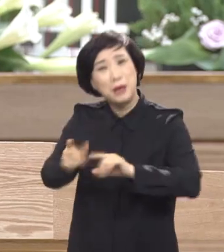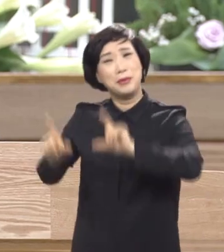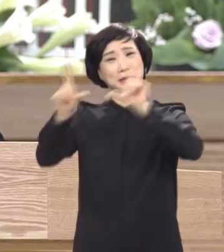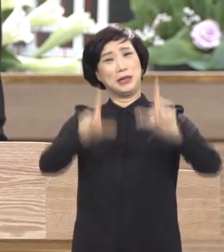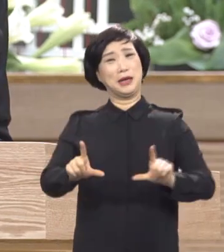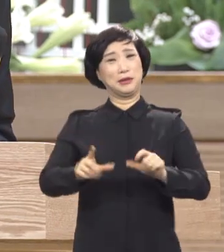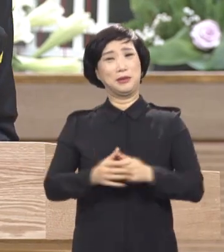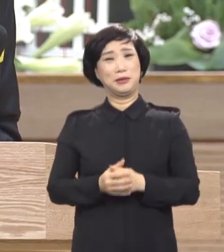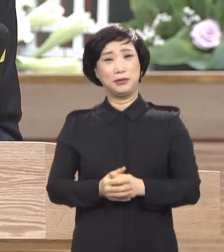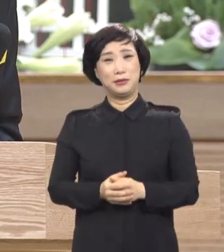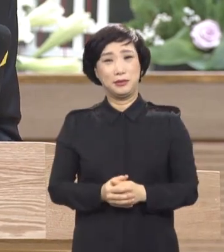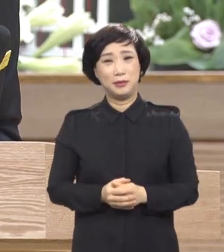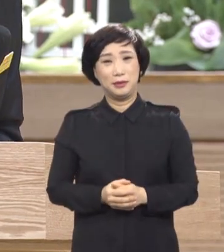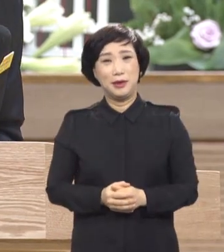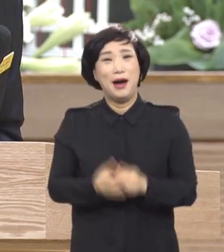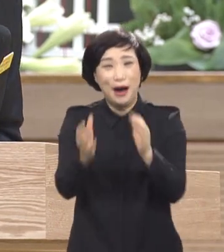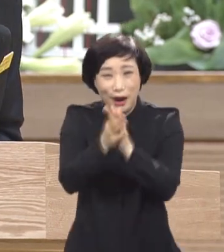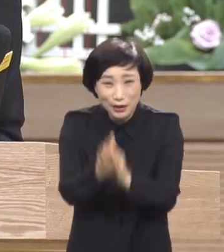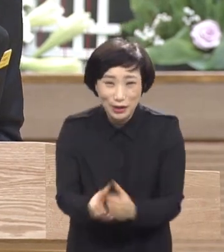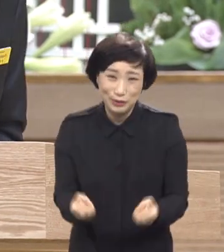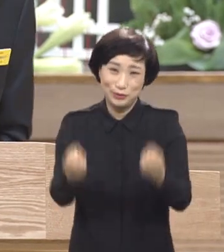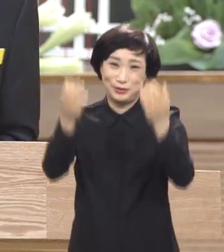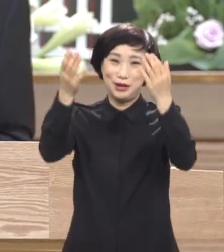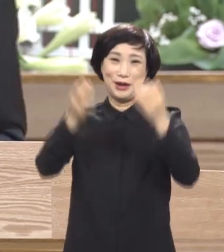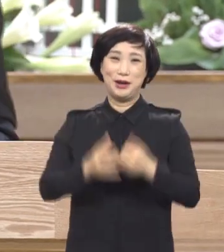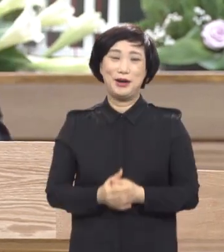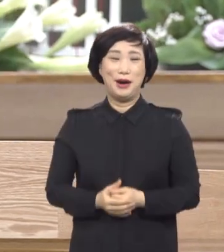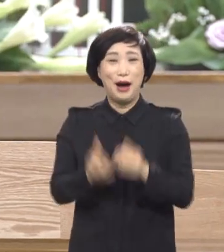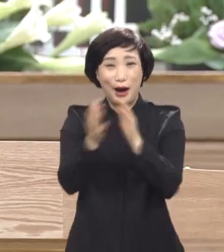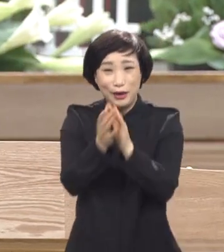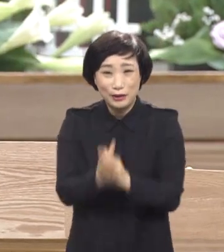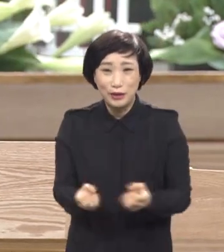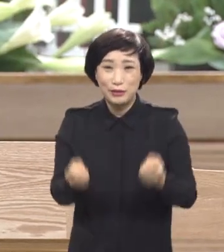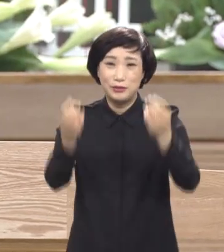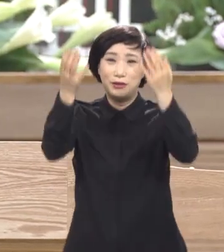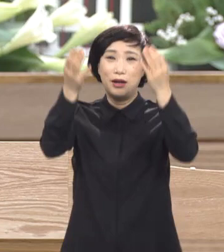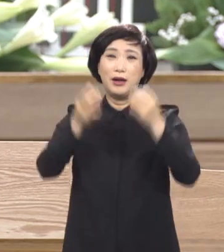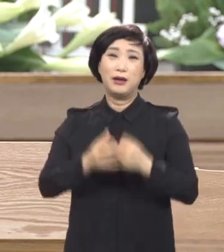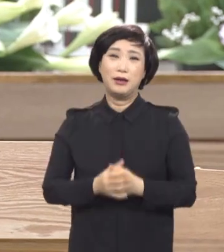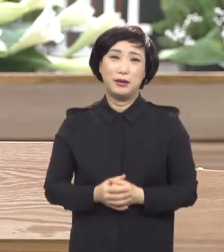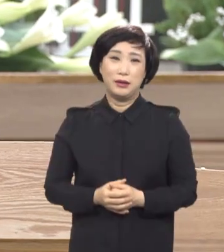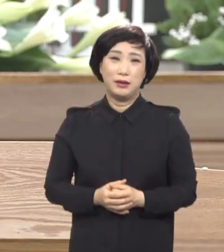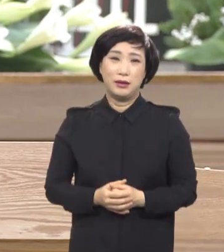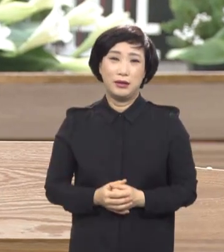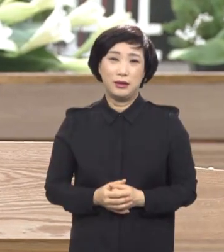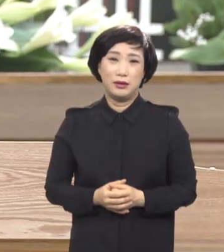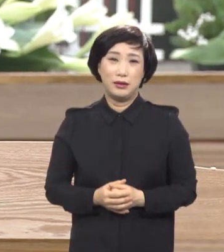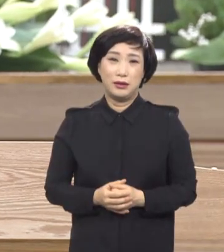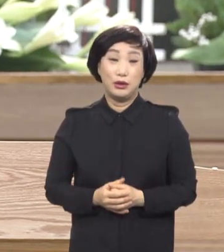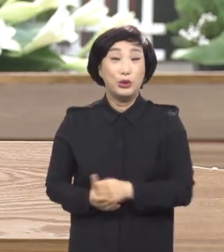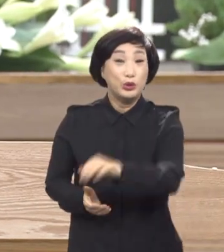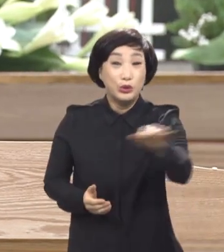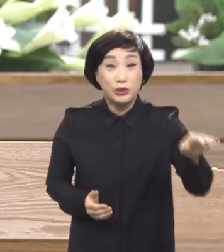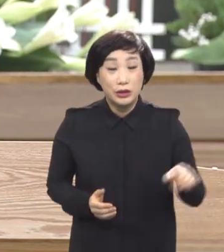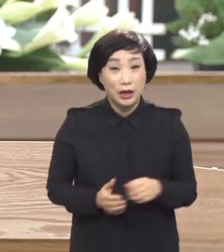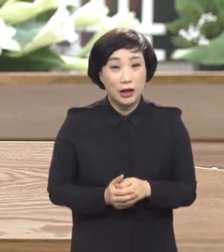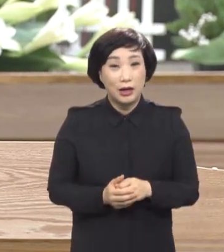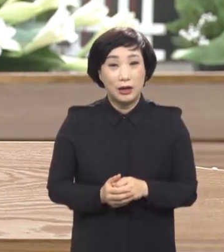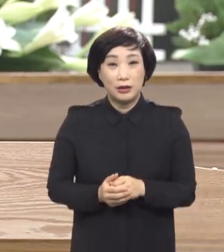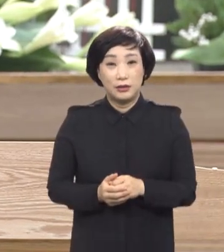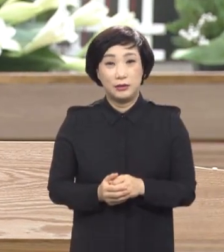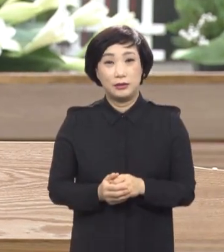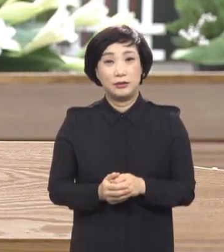살자 할렐루야 할렐루야 우리가 이 땅에서 같이